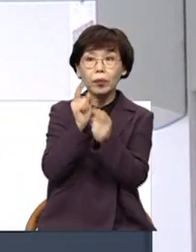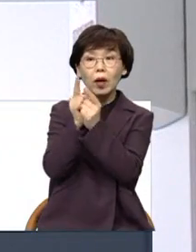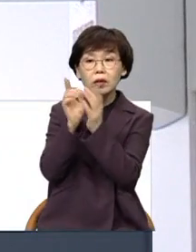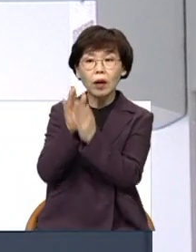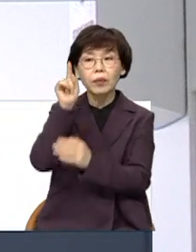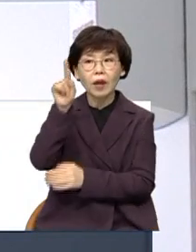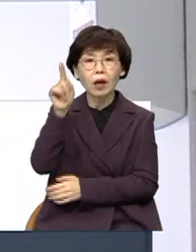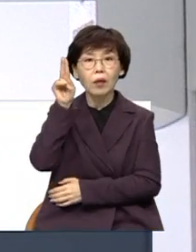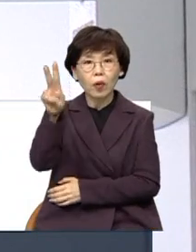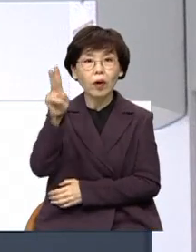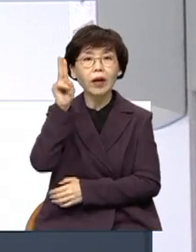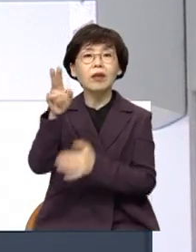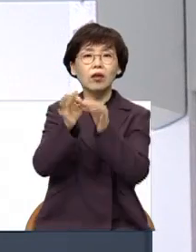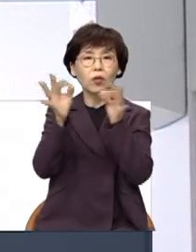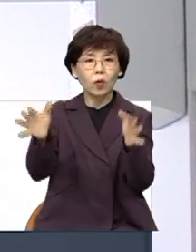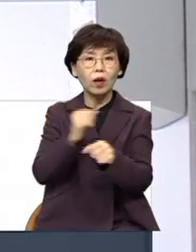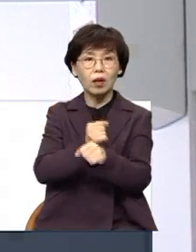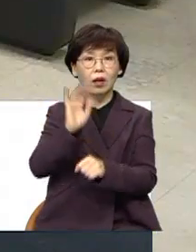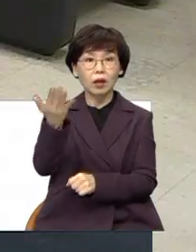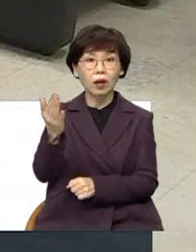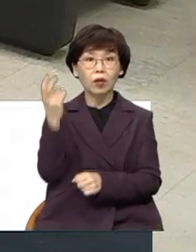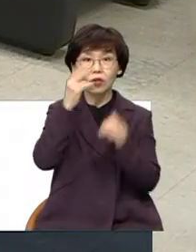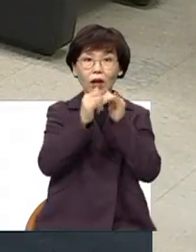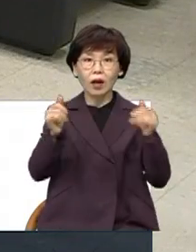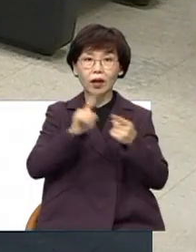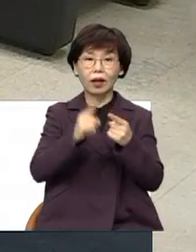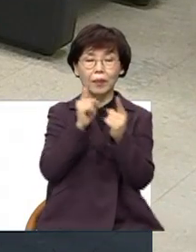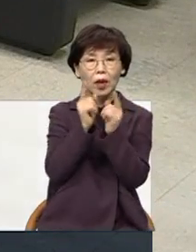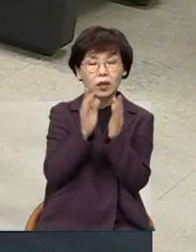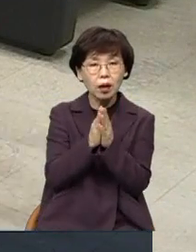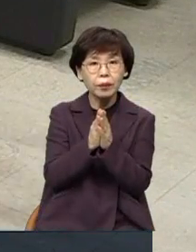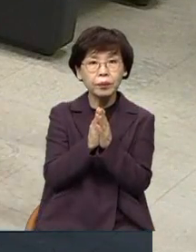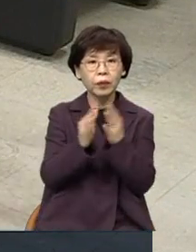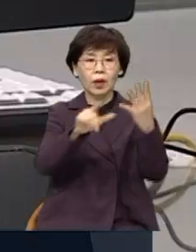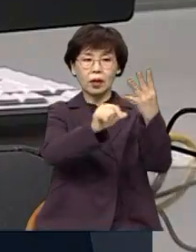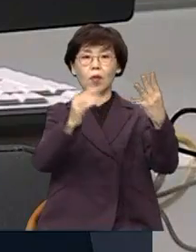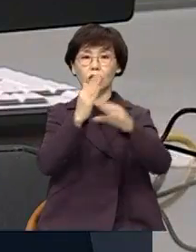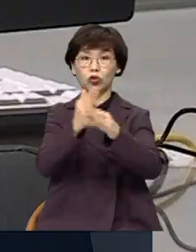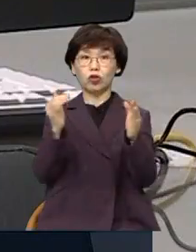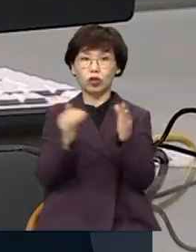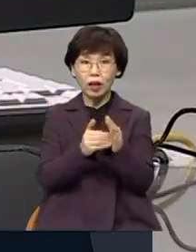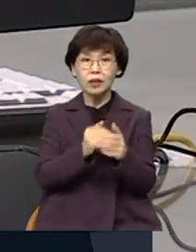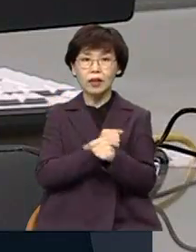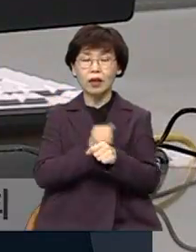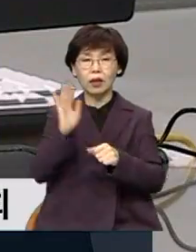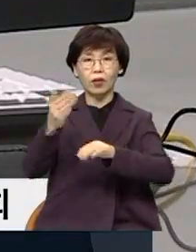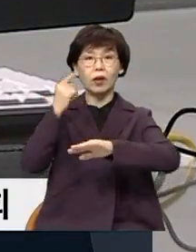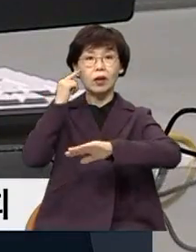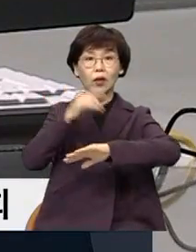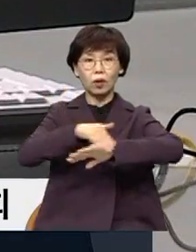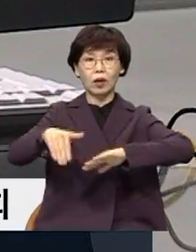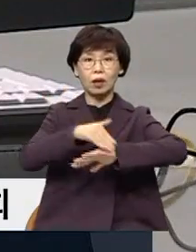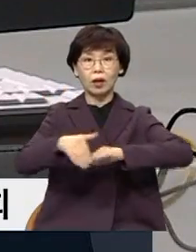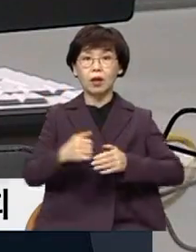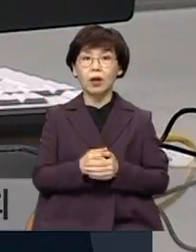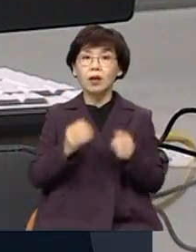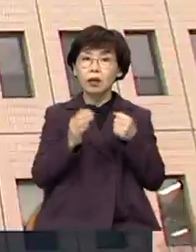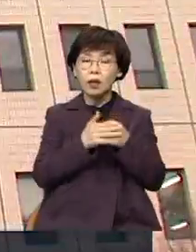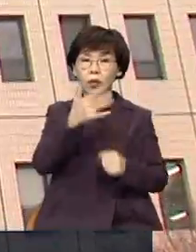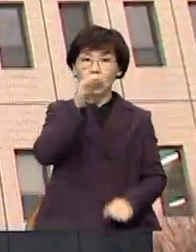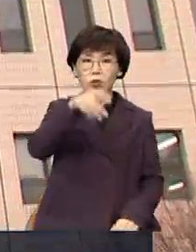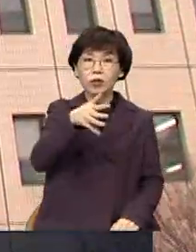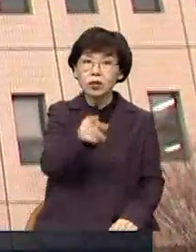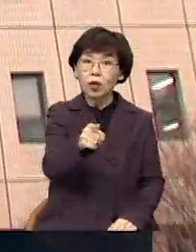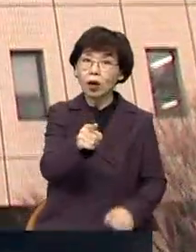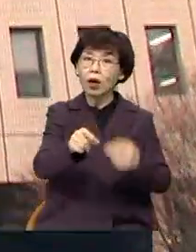내일과 모레에 걸쳐서 진행하고 수사관들에 대한 면접도 다음 달 중순까지 진행될 예정입니다. 이에 따라